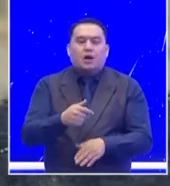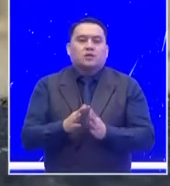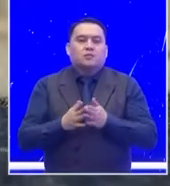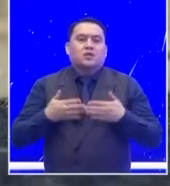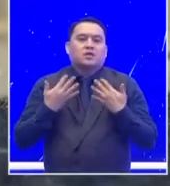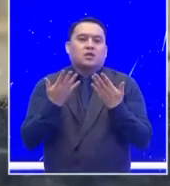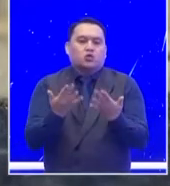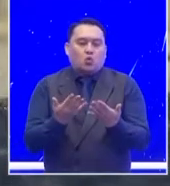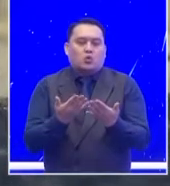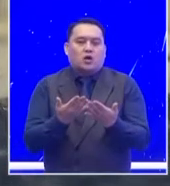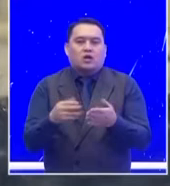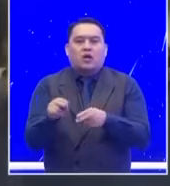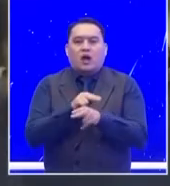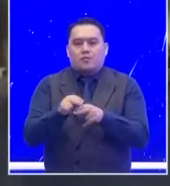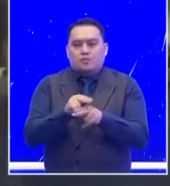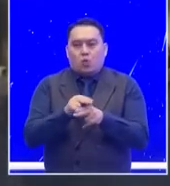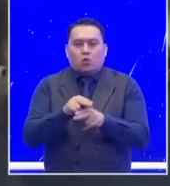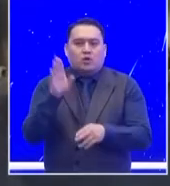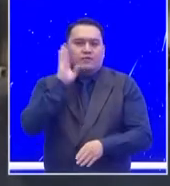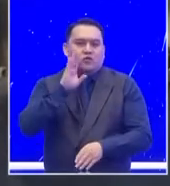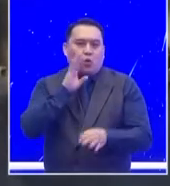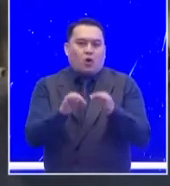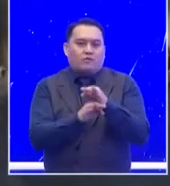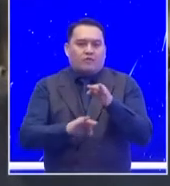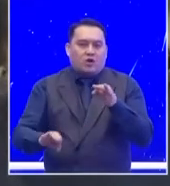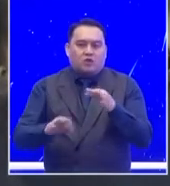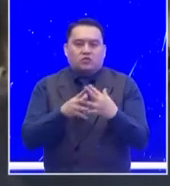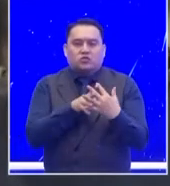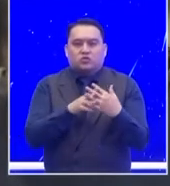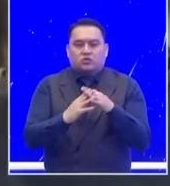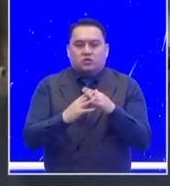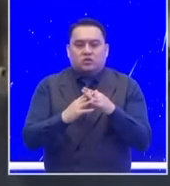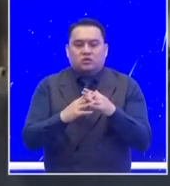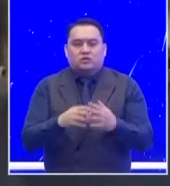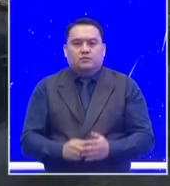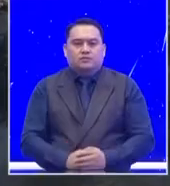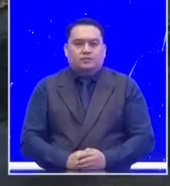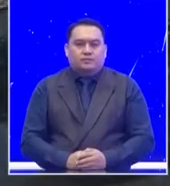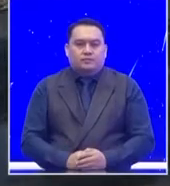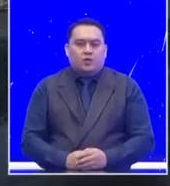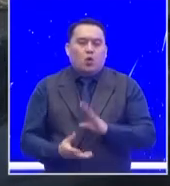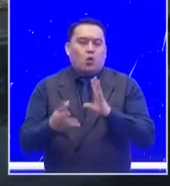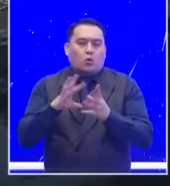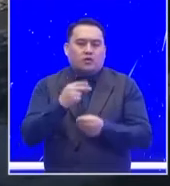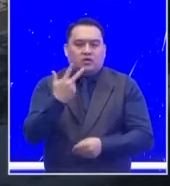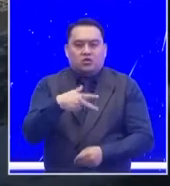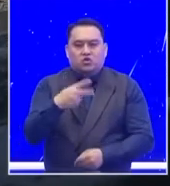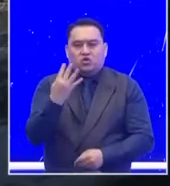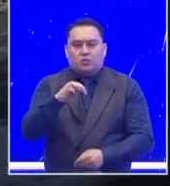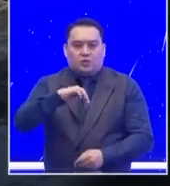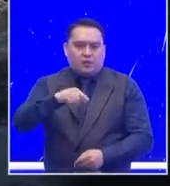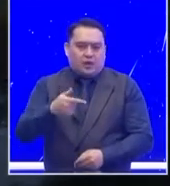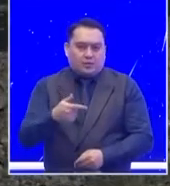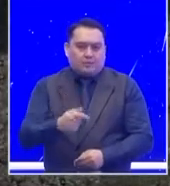населения был проведен текущий ремонт системы питьевого водоснабжения в селах Жанама, Екпенды и Ушарал на сумму около 34 миллионов